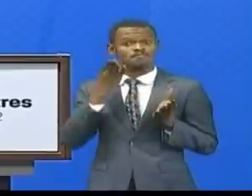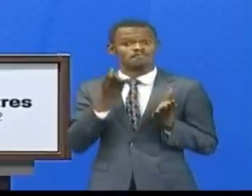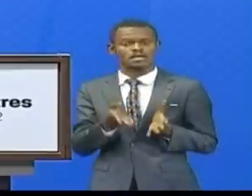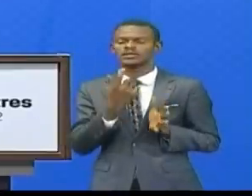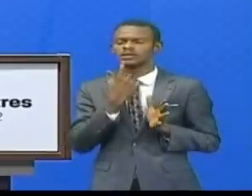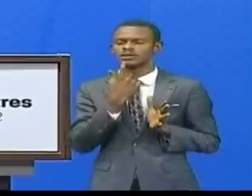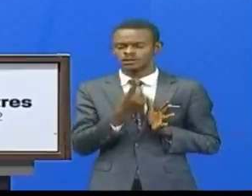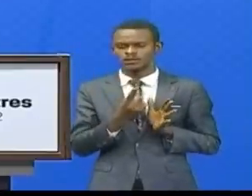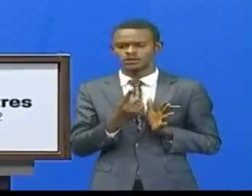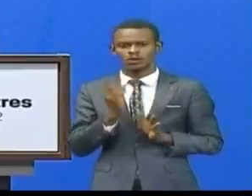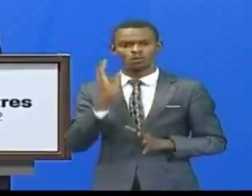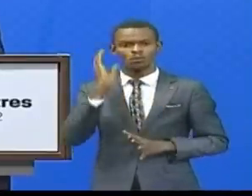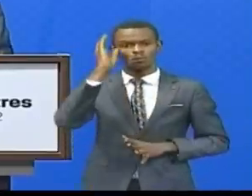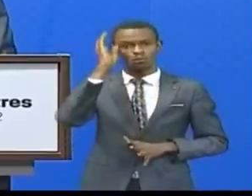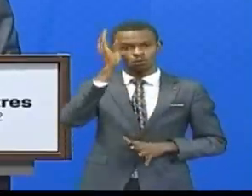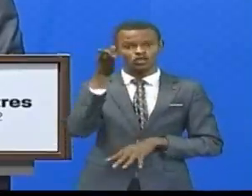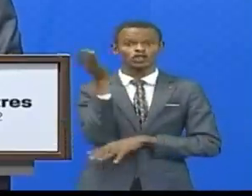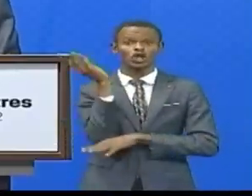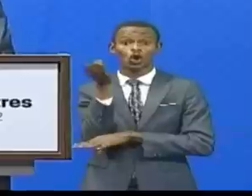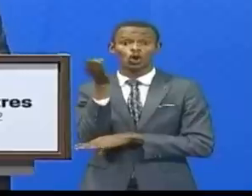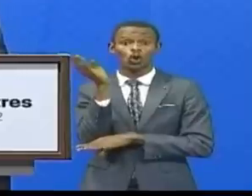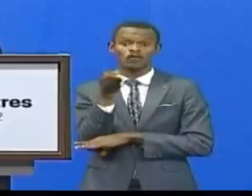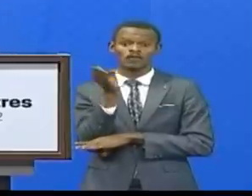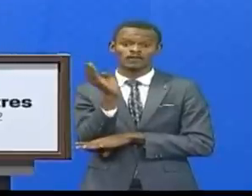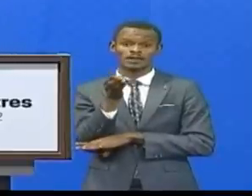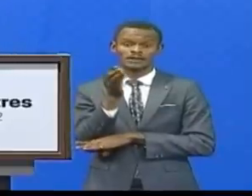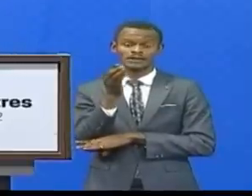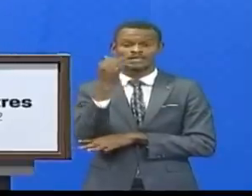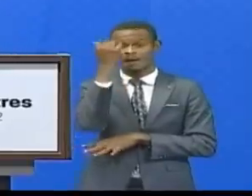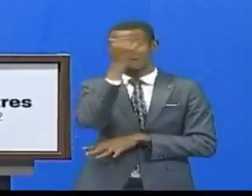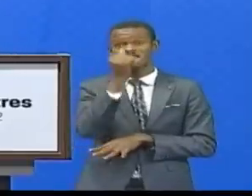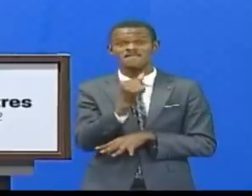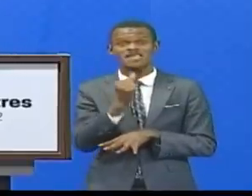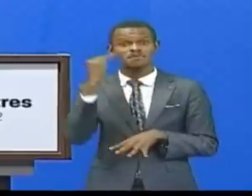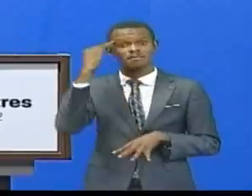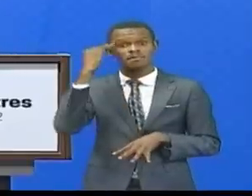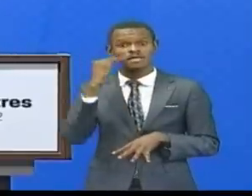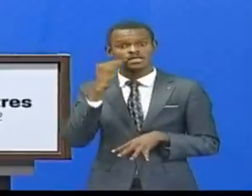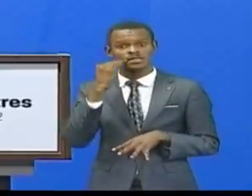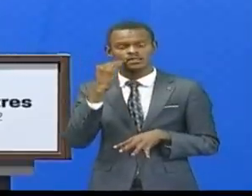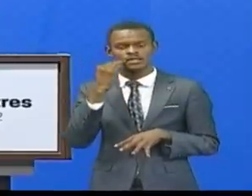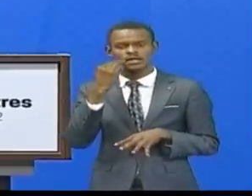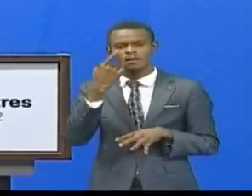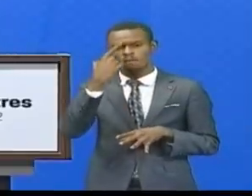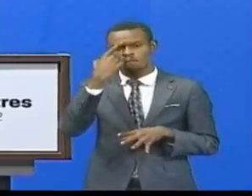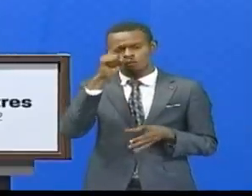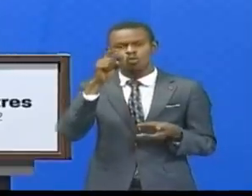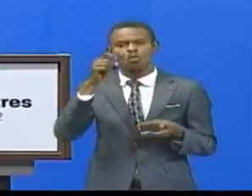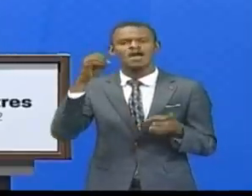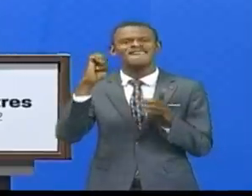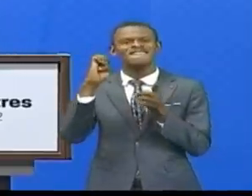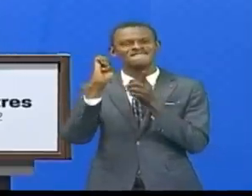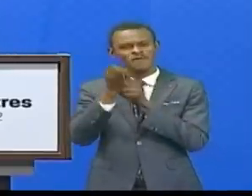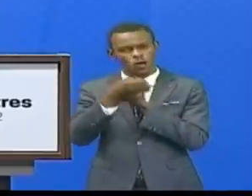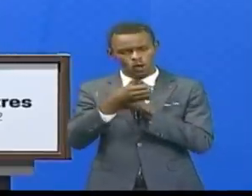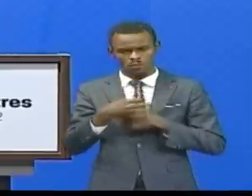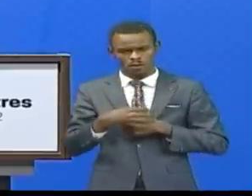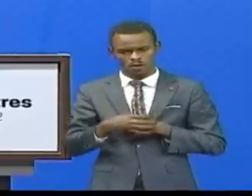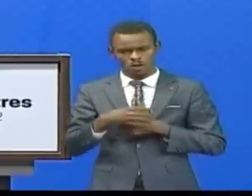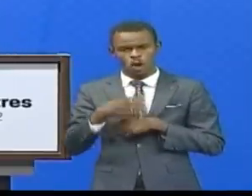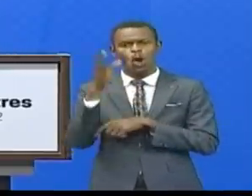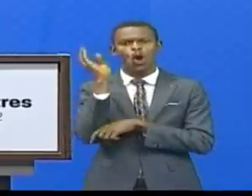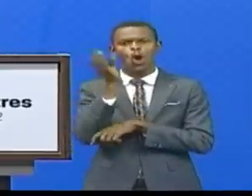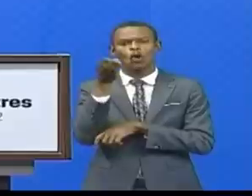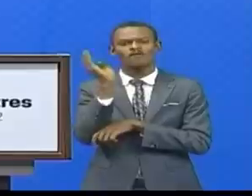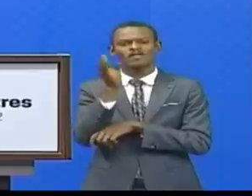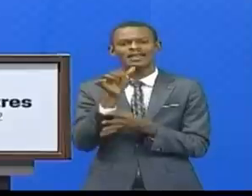sur l'environnement, la CMAE, a été créée en décembre